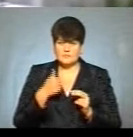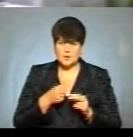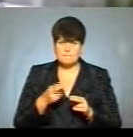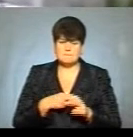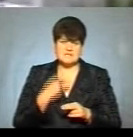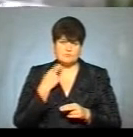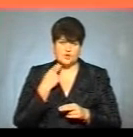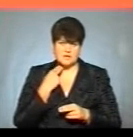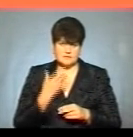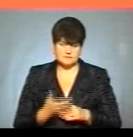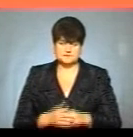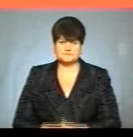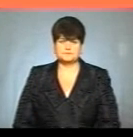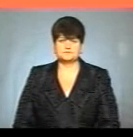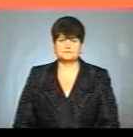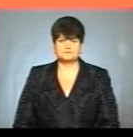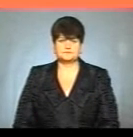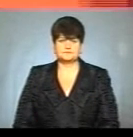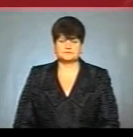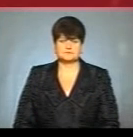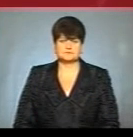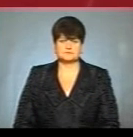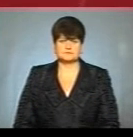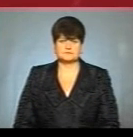боргів перед освітянами.